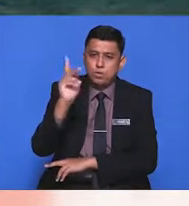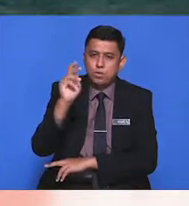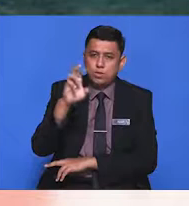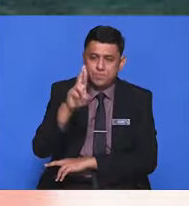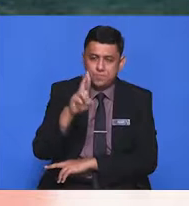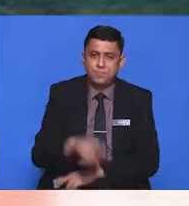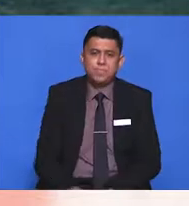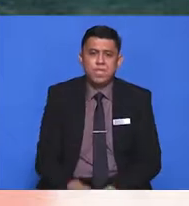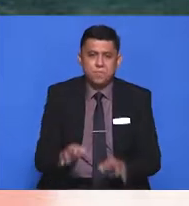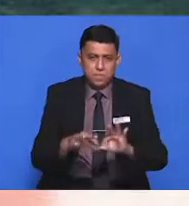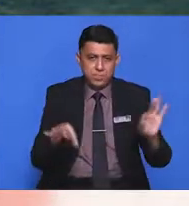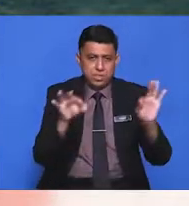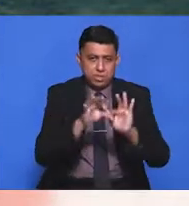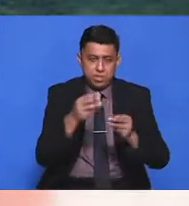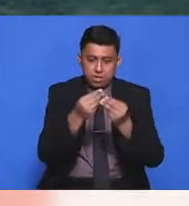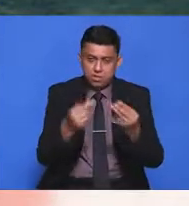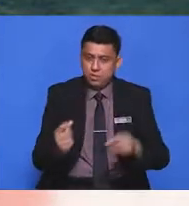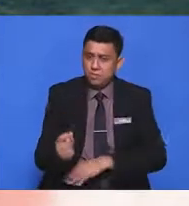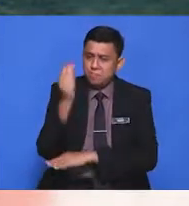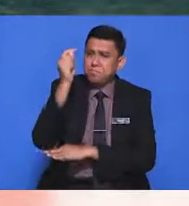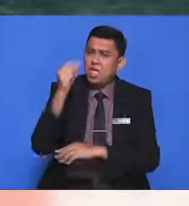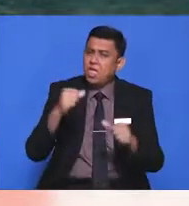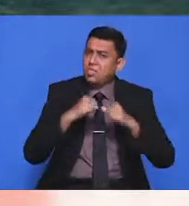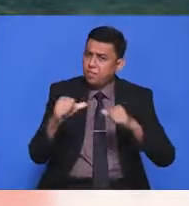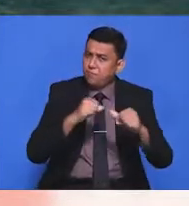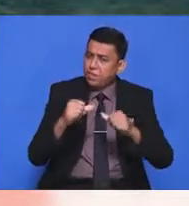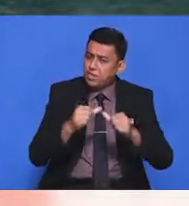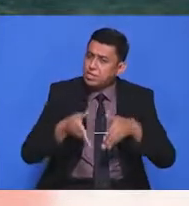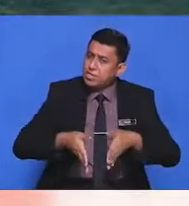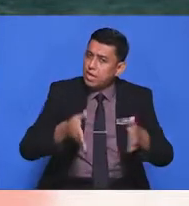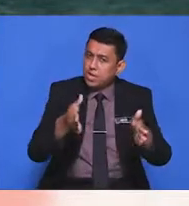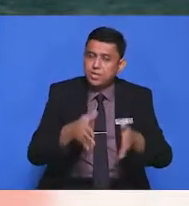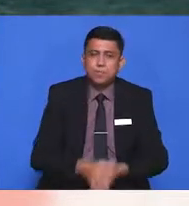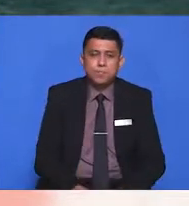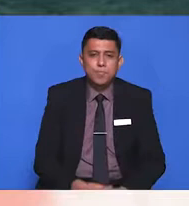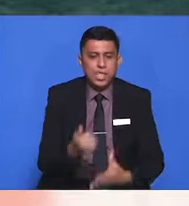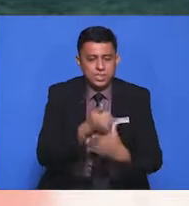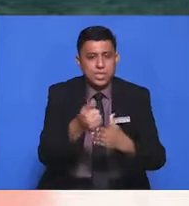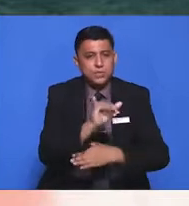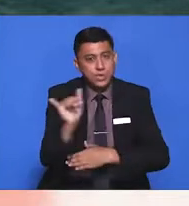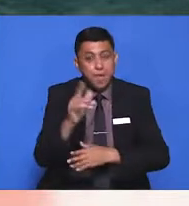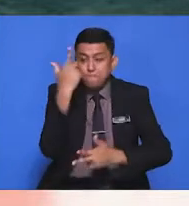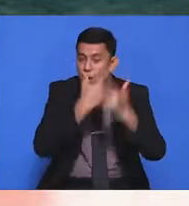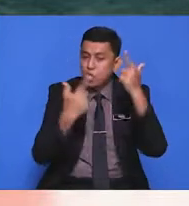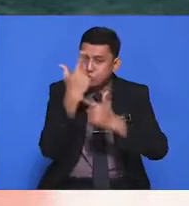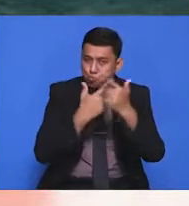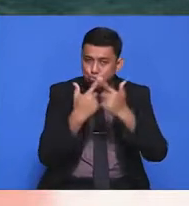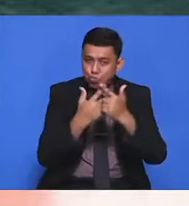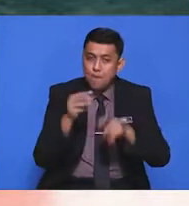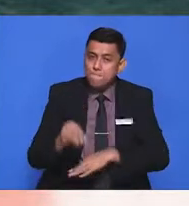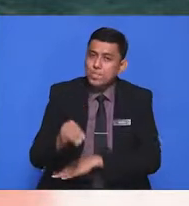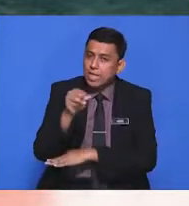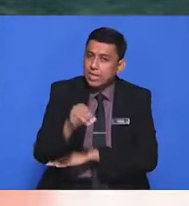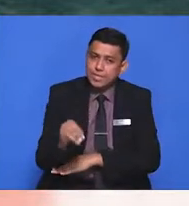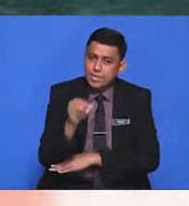Kepentingan tanah tinggi ini membolehkan pelbagai kegiatan dapat dijalankan. Antaranya adalah pelancongan,